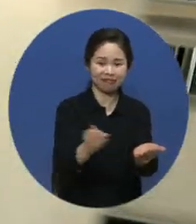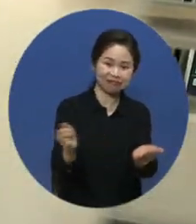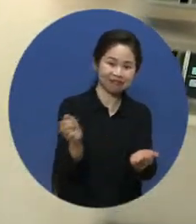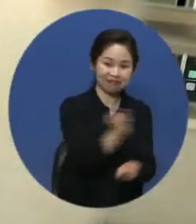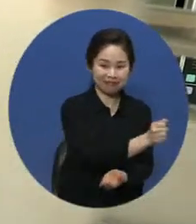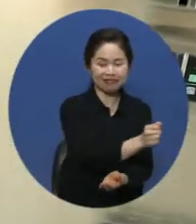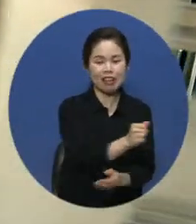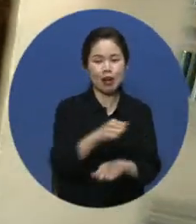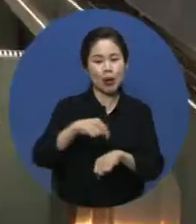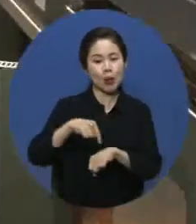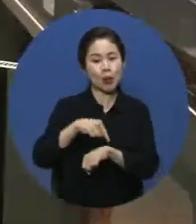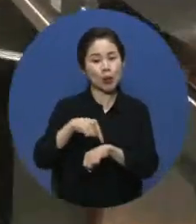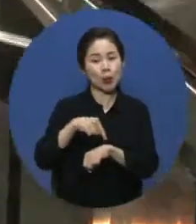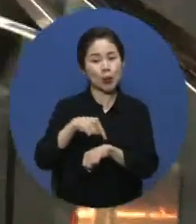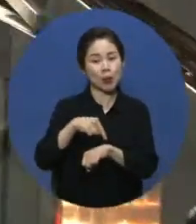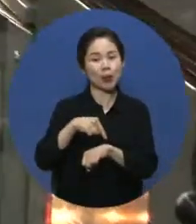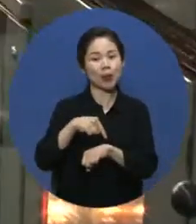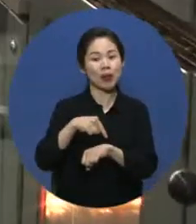수 있겠죠.